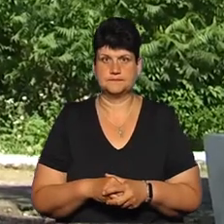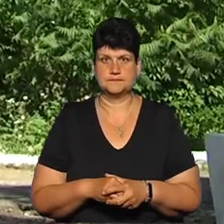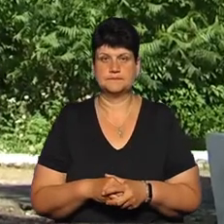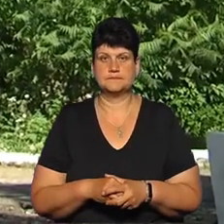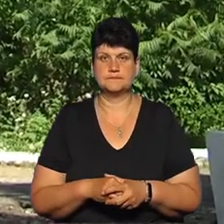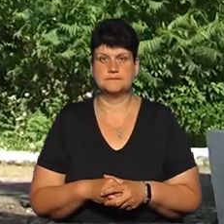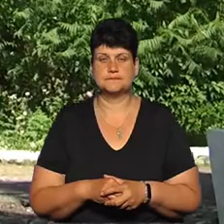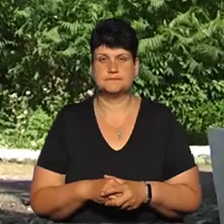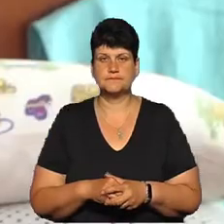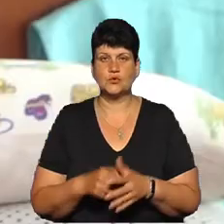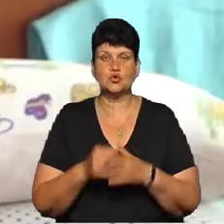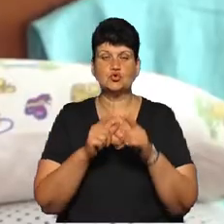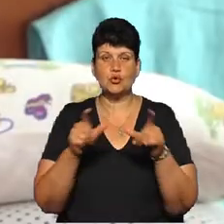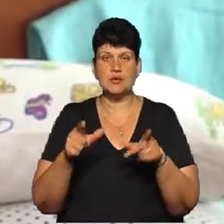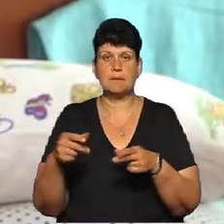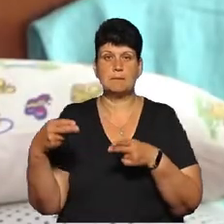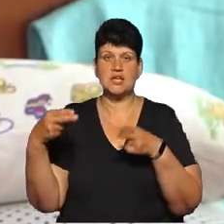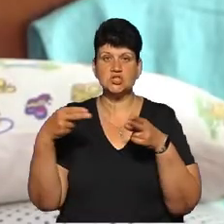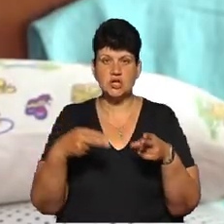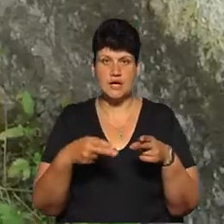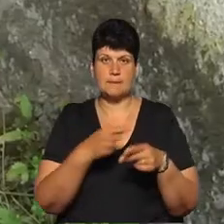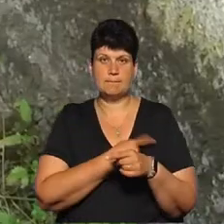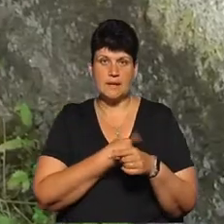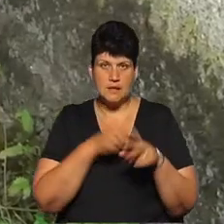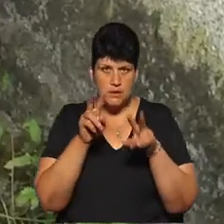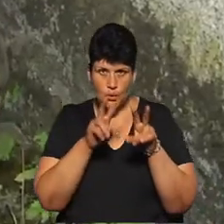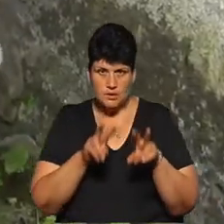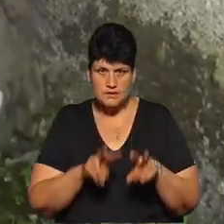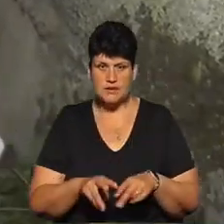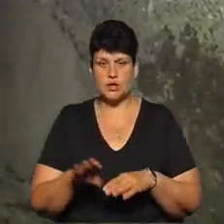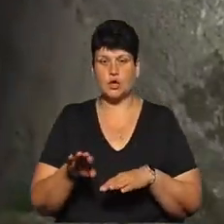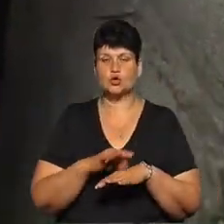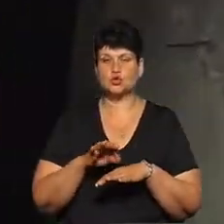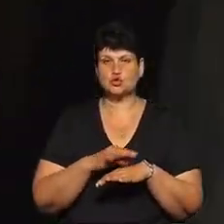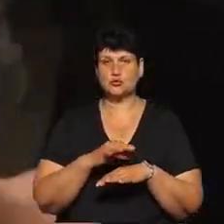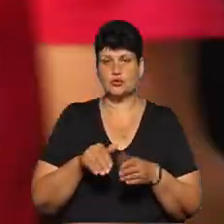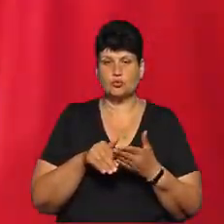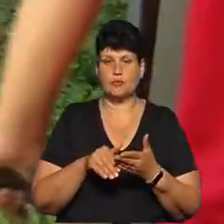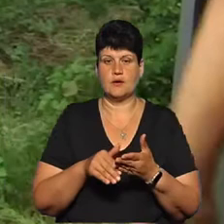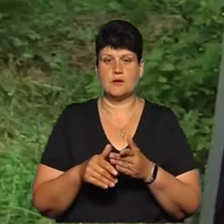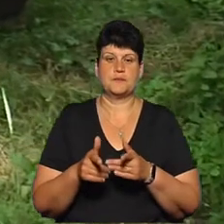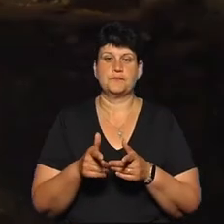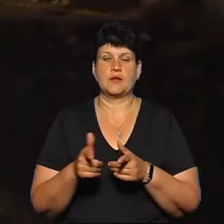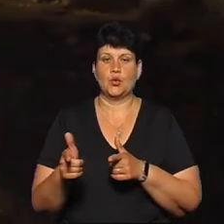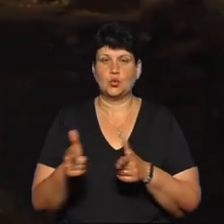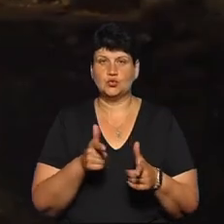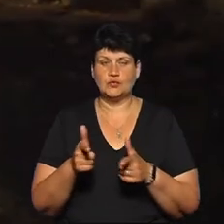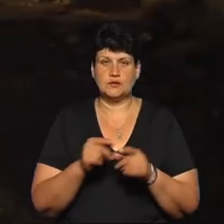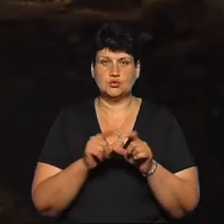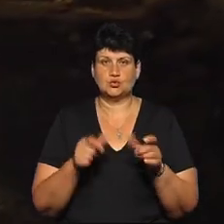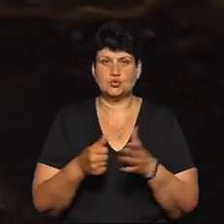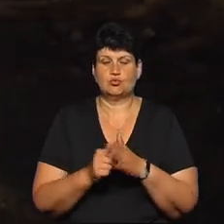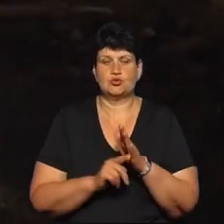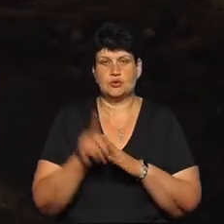До школи періодично приїжджають медики та оглядають там Ріко. Її чоловік Сергій допомагає готувати заклад до початку навчального року. Разом із